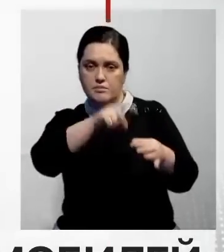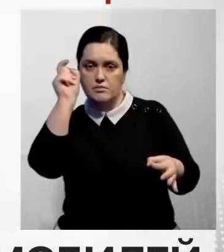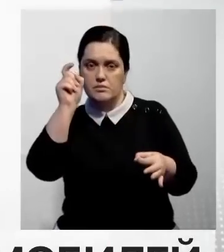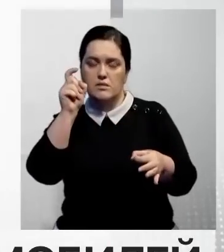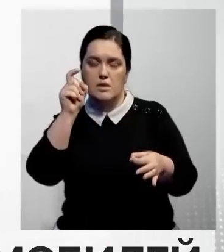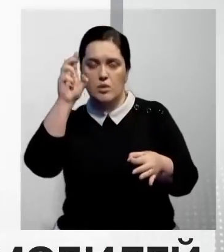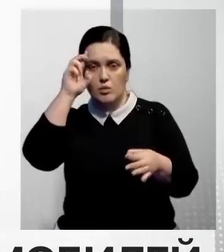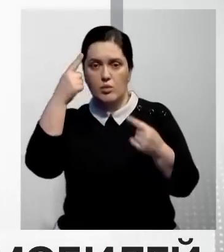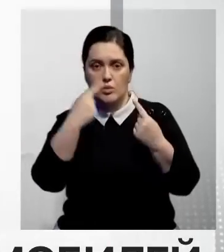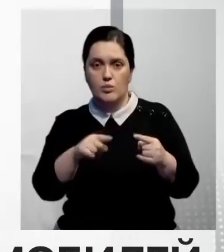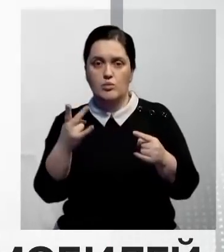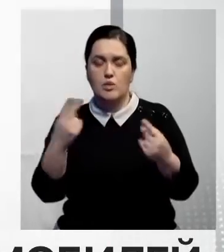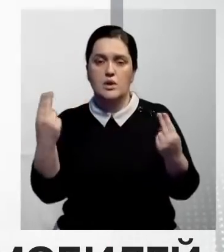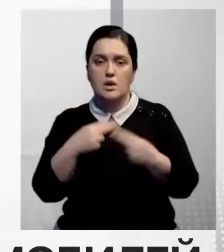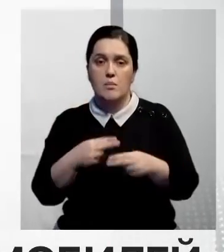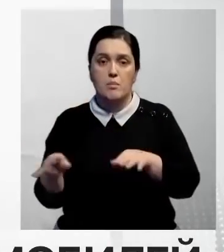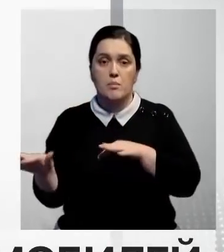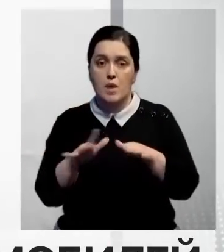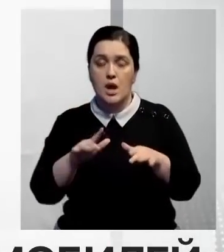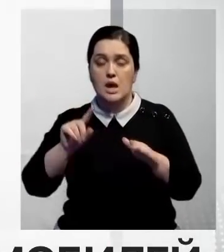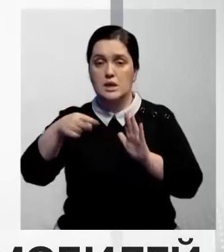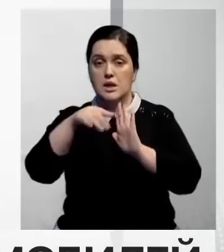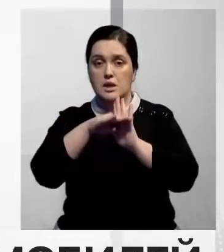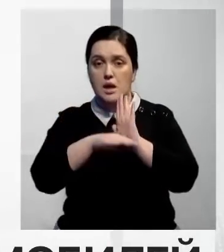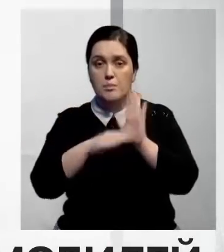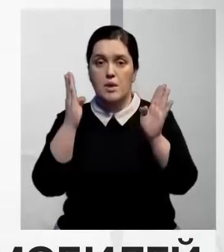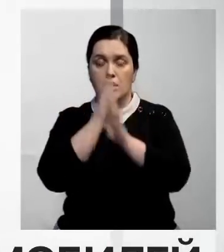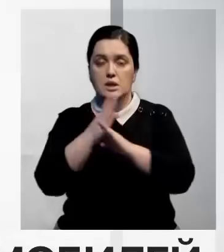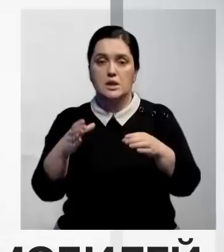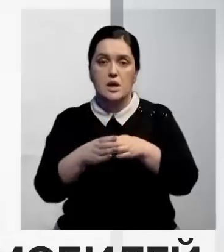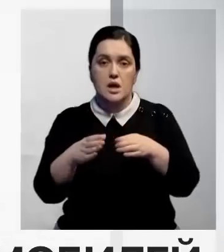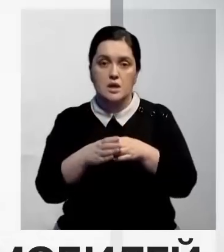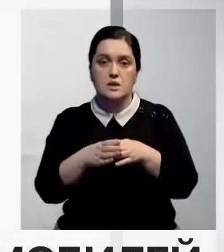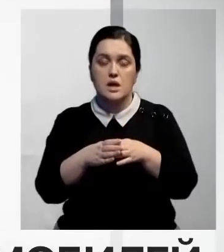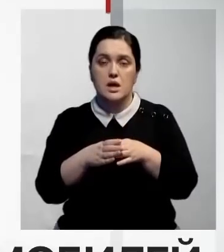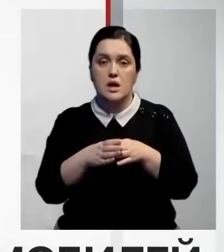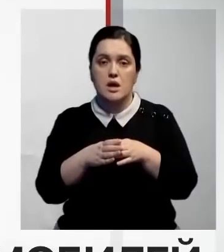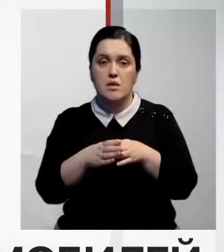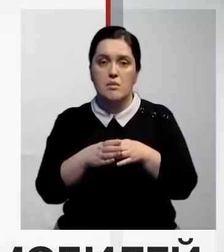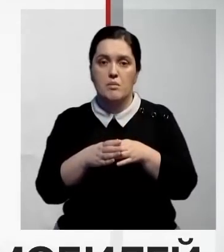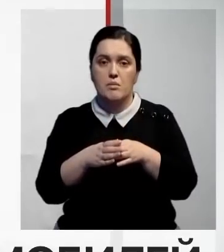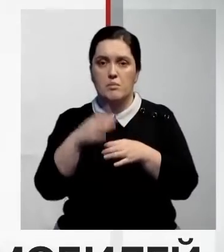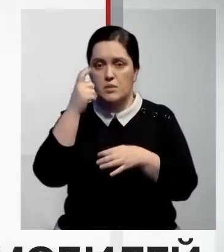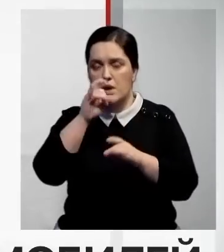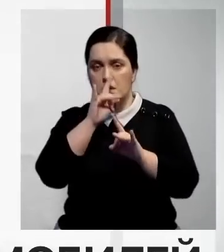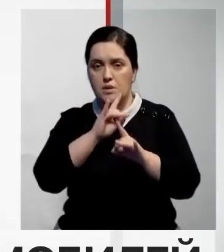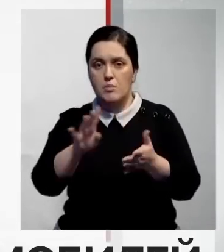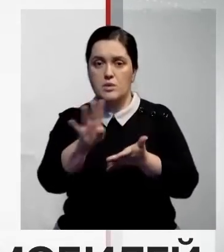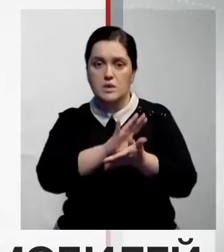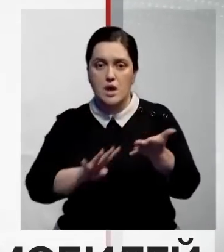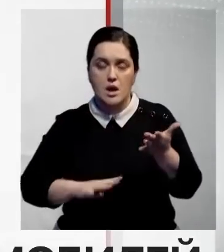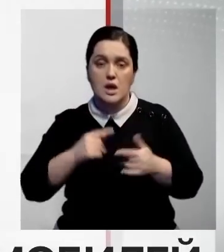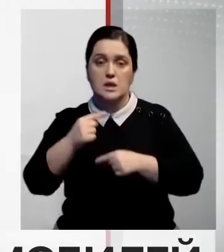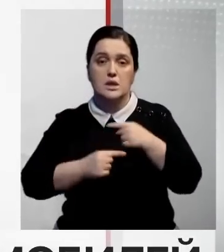пройти необходимые таможенные процедуры. Требования по экологическому классу, отметили в полиции, предъявляться не будут. Заявление можно подать